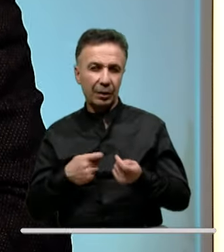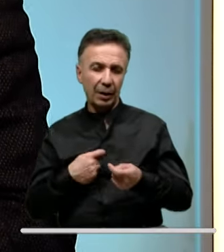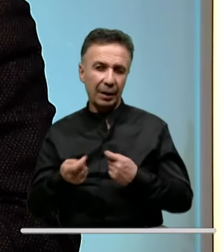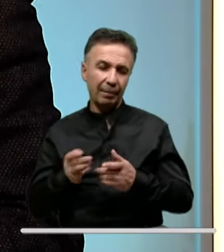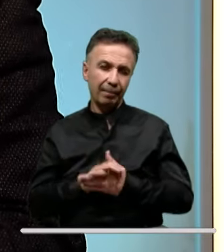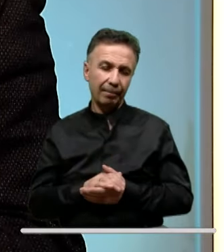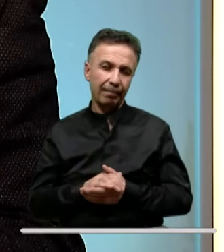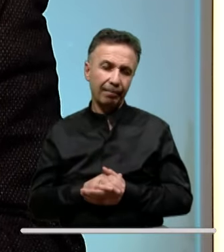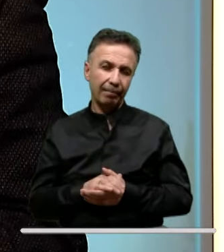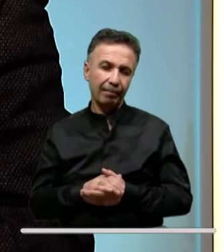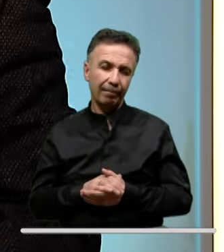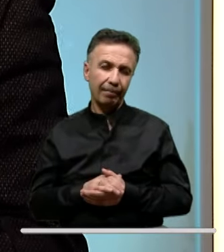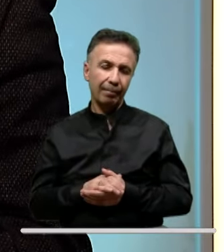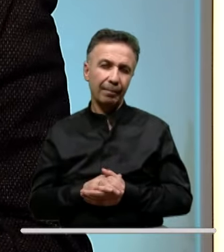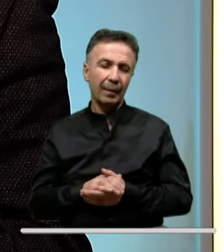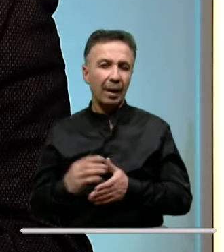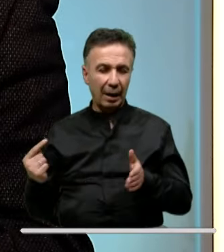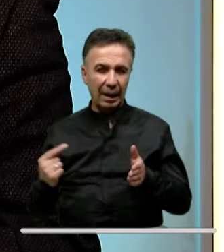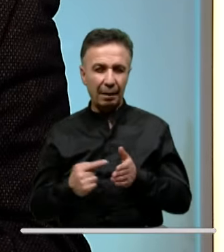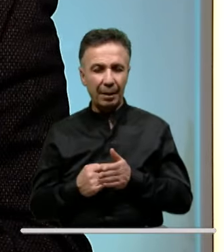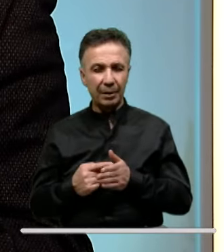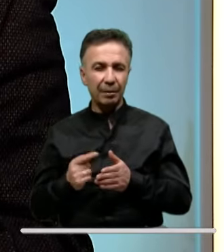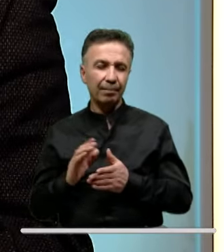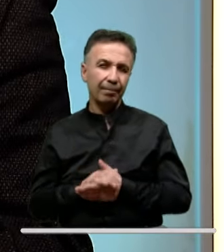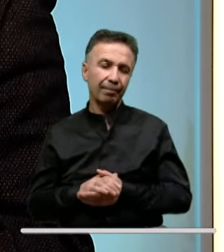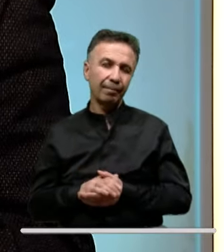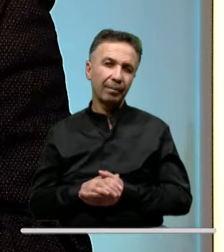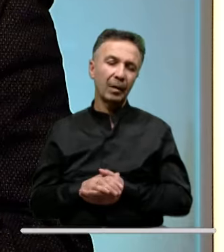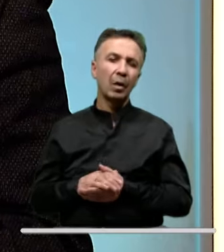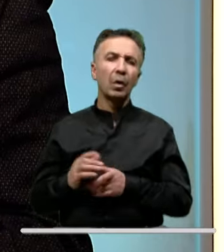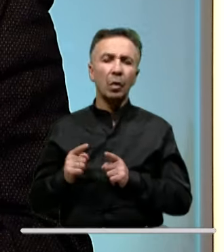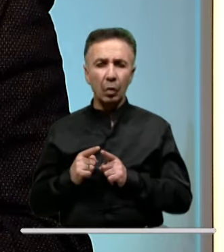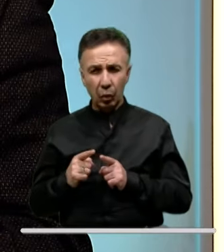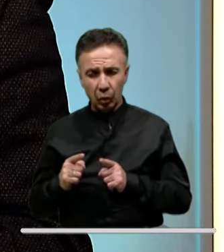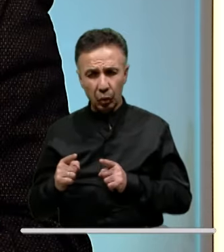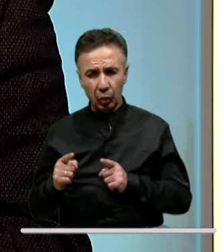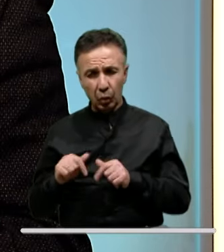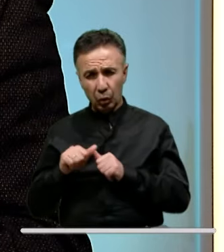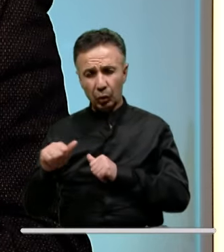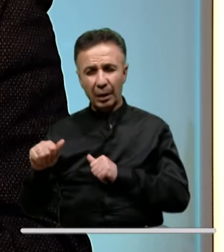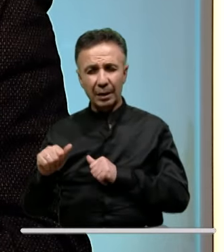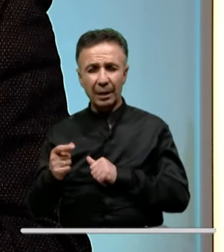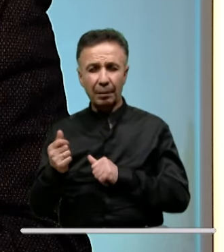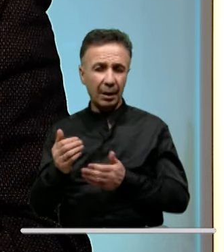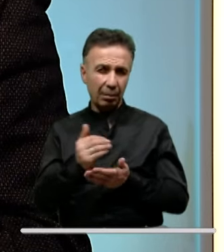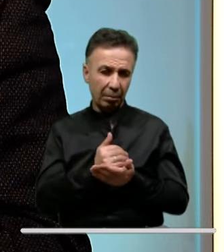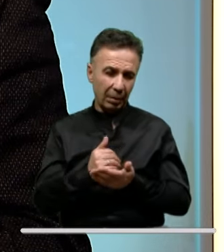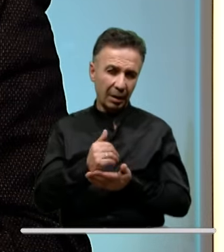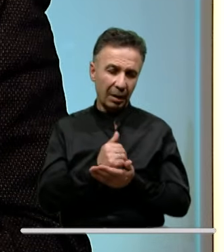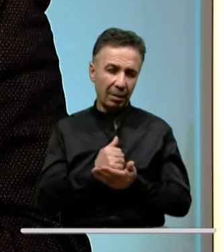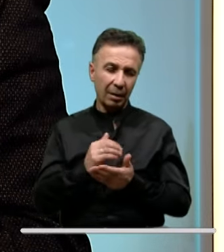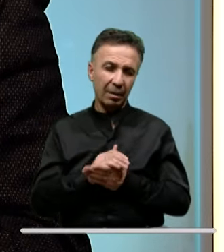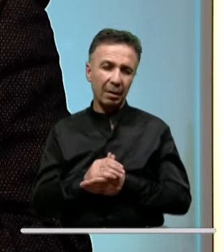akar, bir taşınmaz. Zaten kısa vadede düşünülemez. Yani uzun vadede ne yaparsınız? Birikimlerinizi evet bir